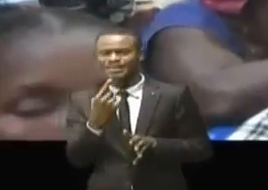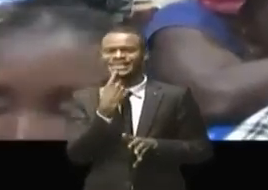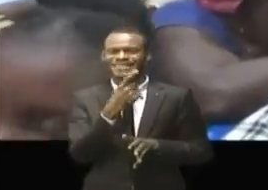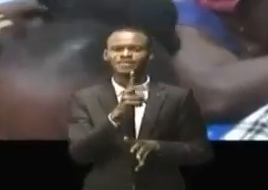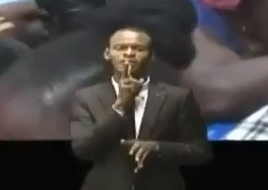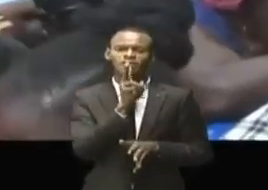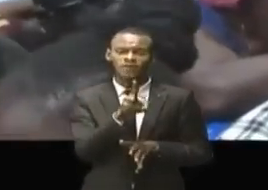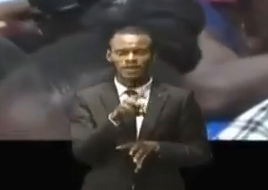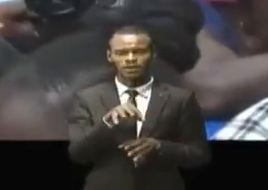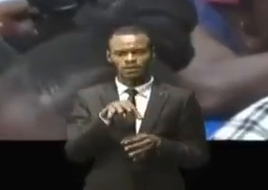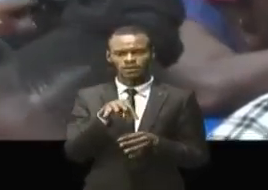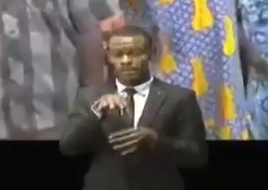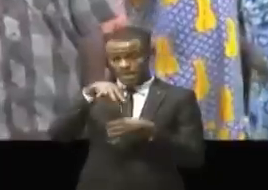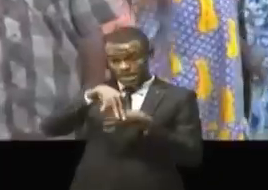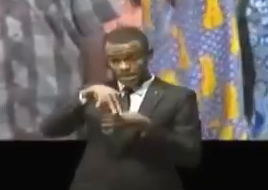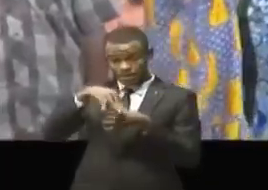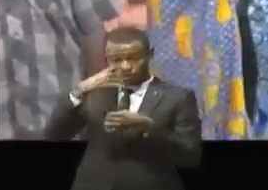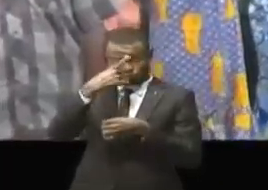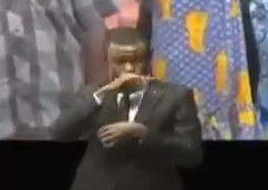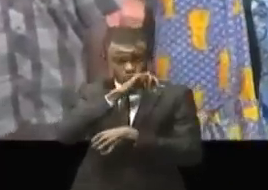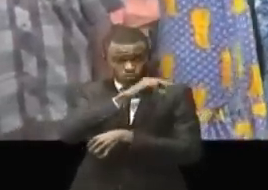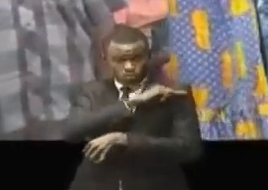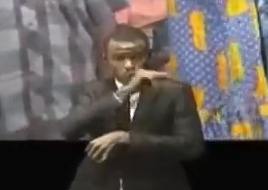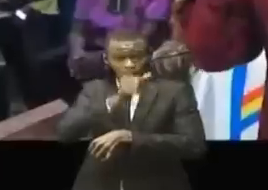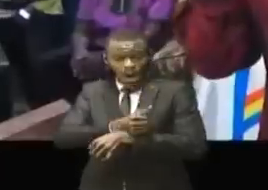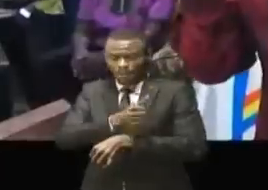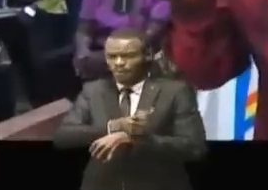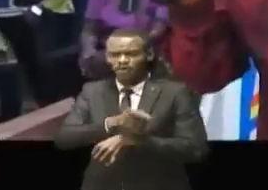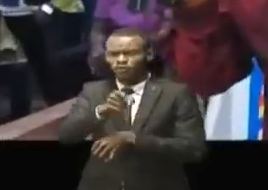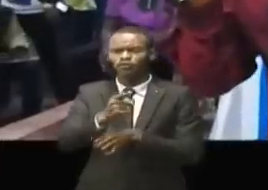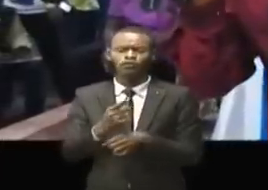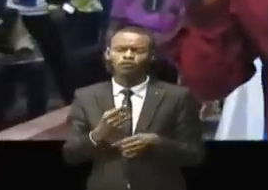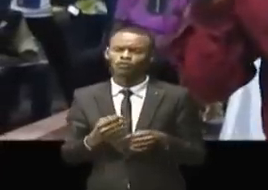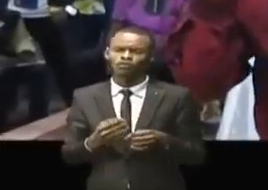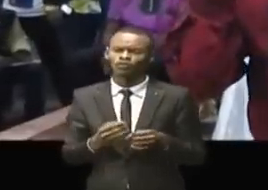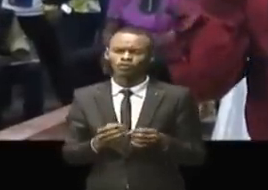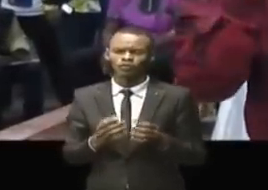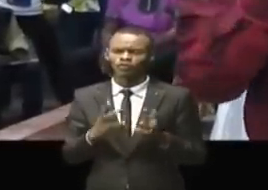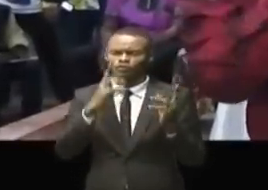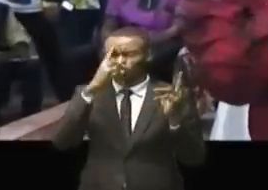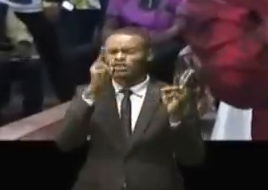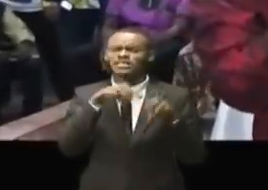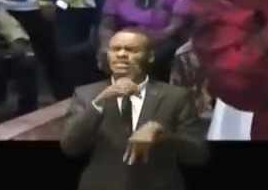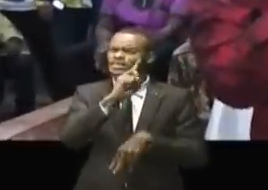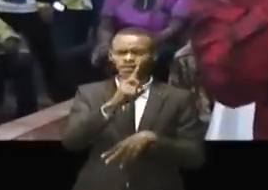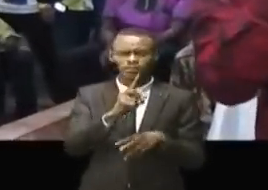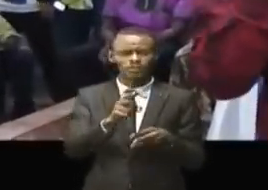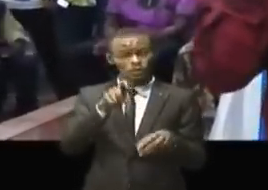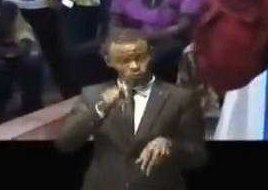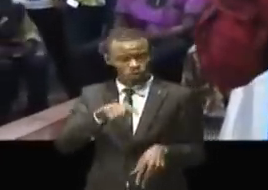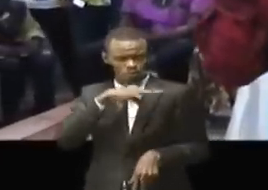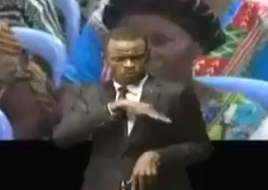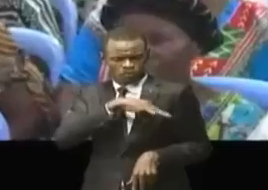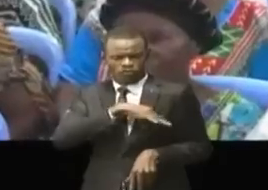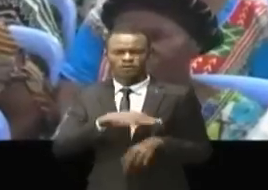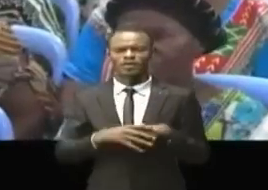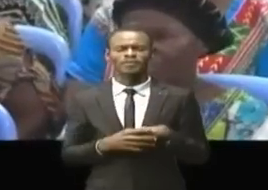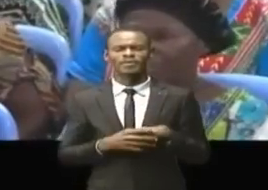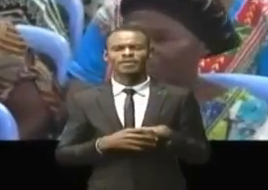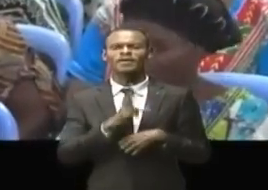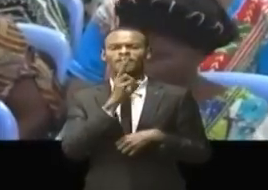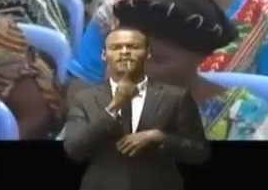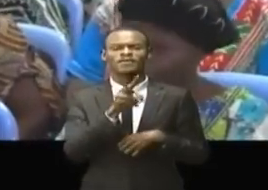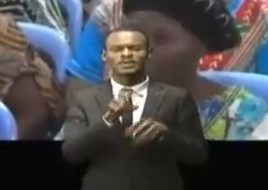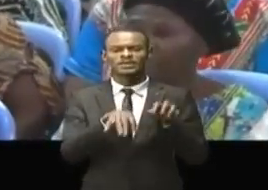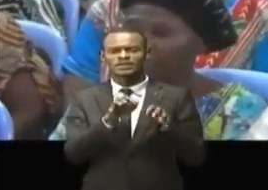une opportunité à ne pas rater, a-t-il martelé. C'est dans cette optique que l'ASBEL Kourdegan a pris l'engagement